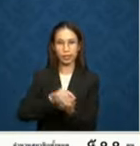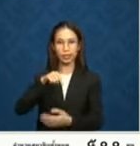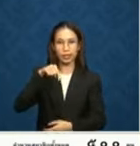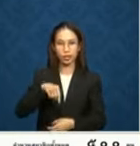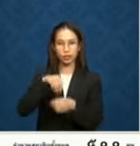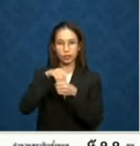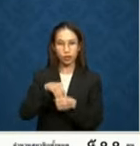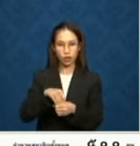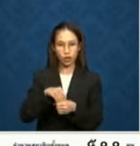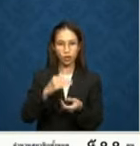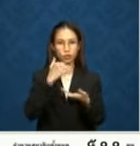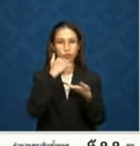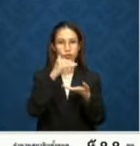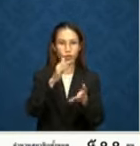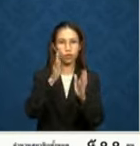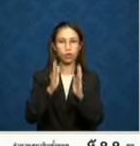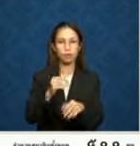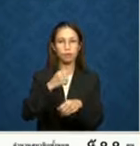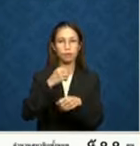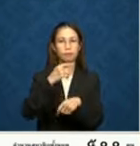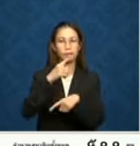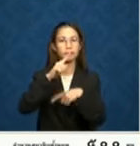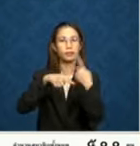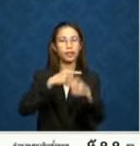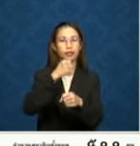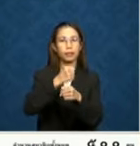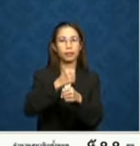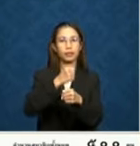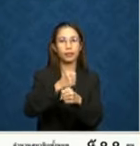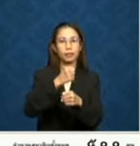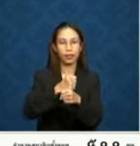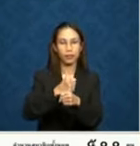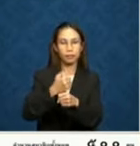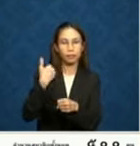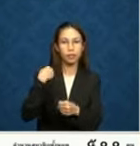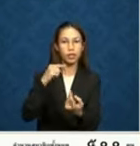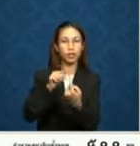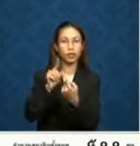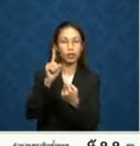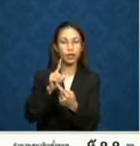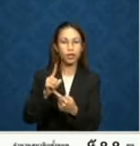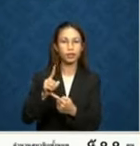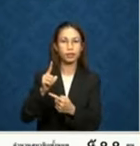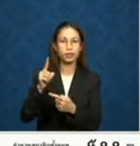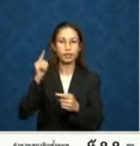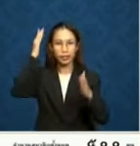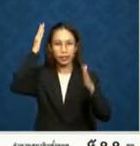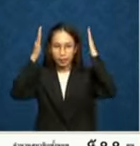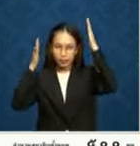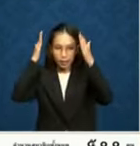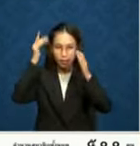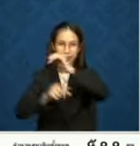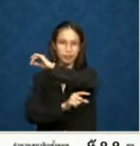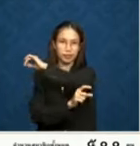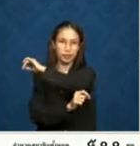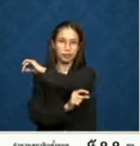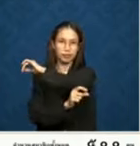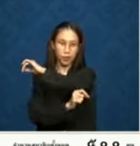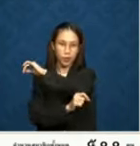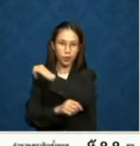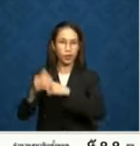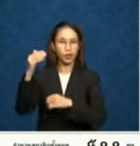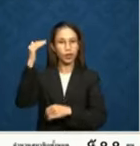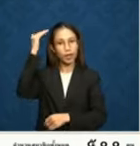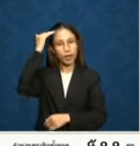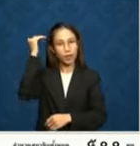การส่งแรงงาน โดยหักใหญ่ที่มีการไปทำงานก็คอประเทศมาริเซีย ซิกับโร์ เกาหลี